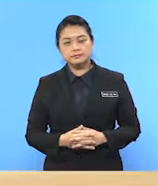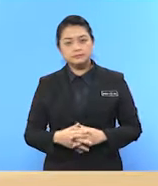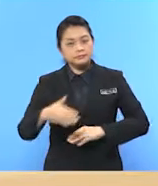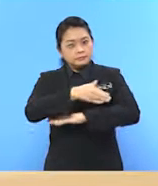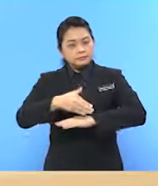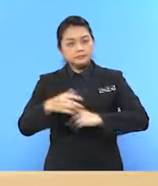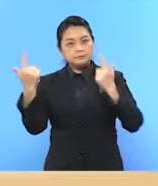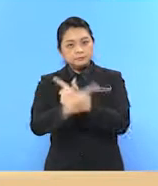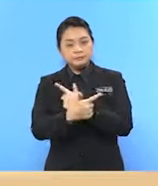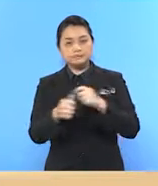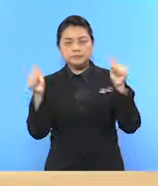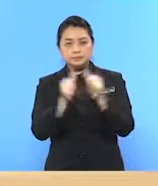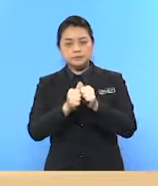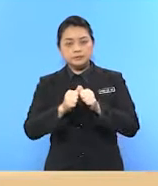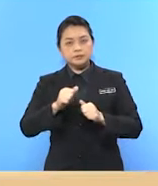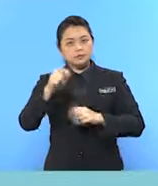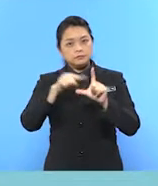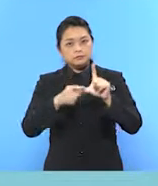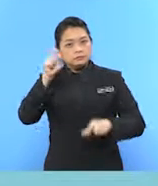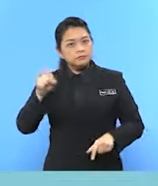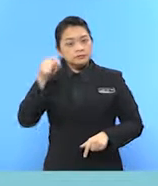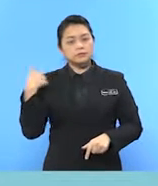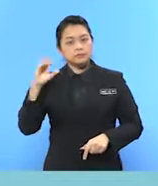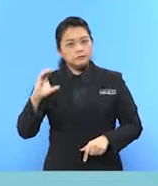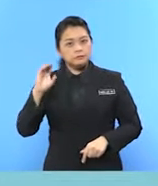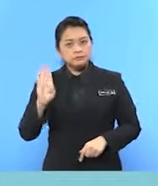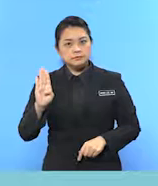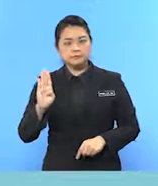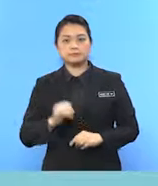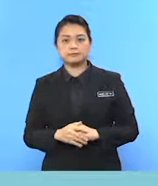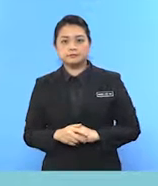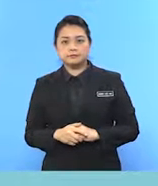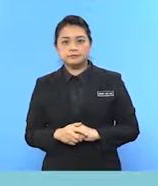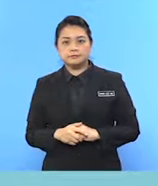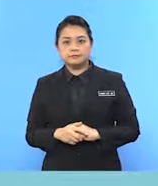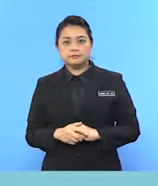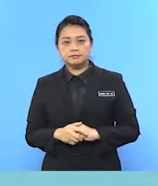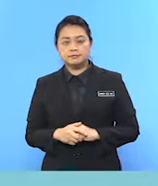Sisi yang bertentangan dengan sudut teta ialah CB.